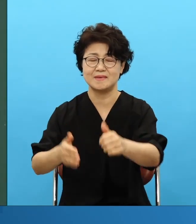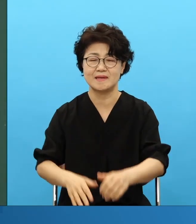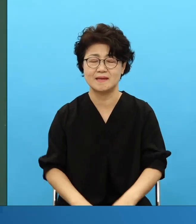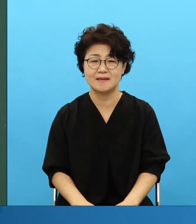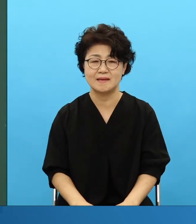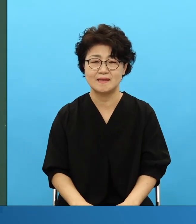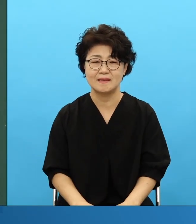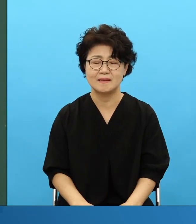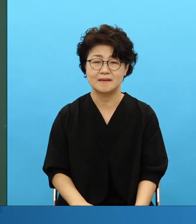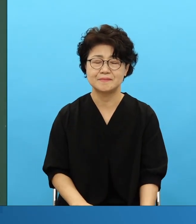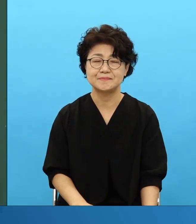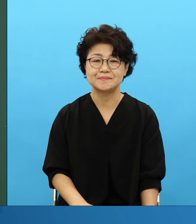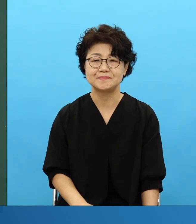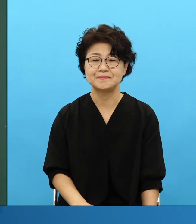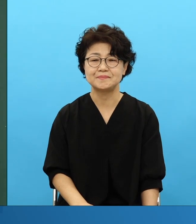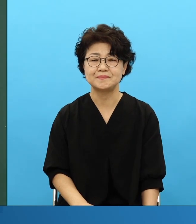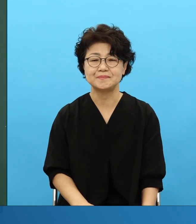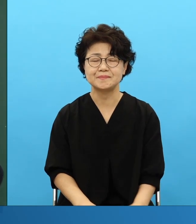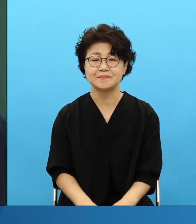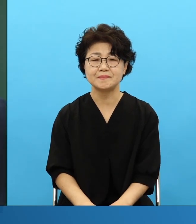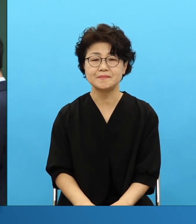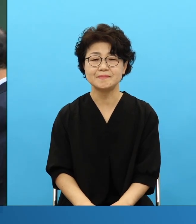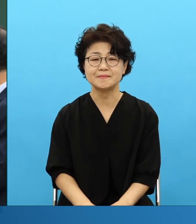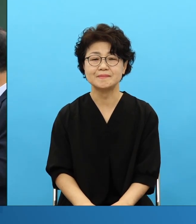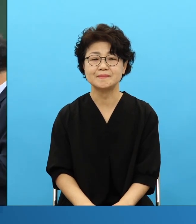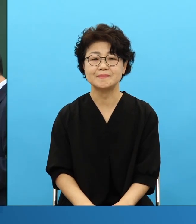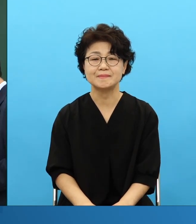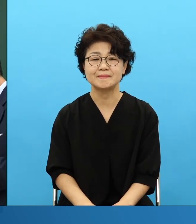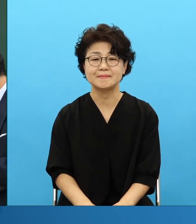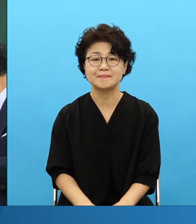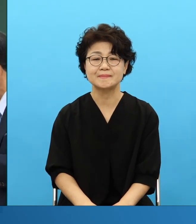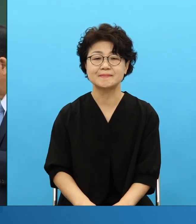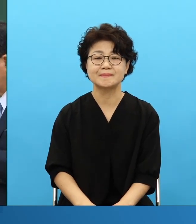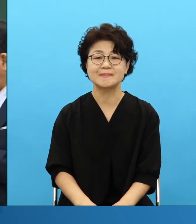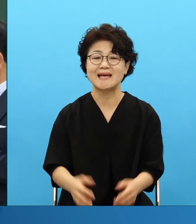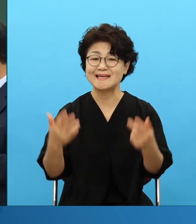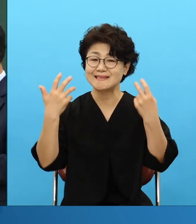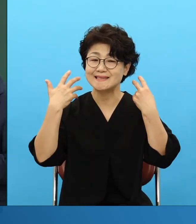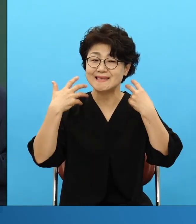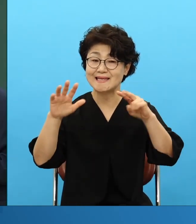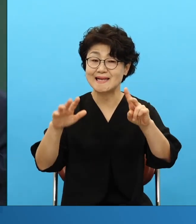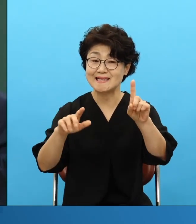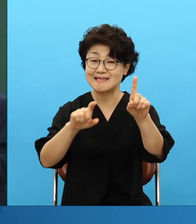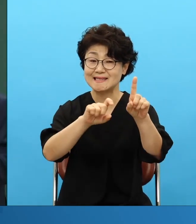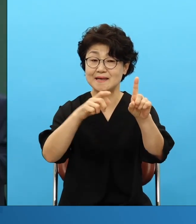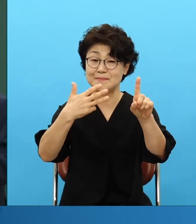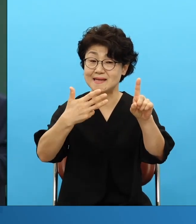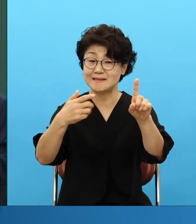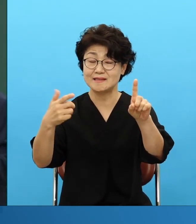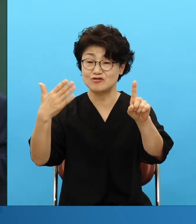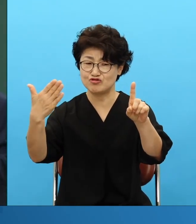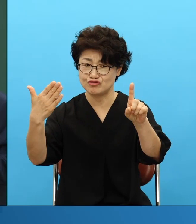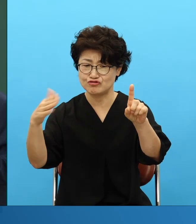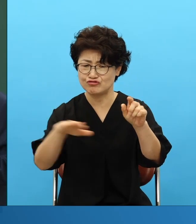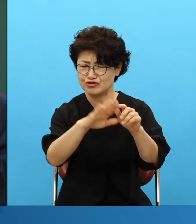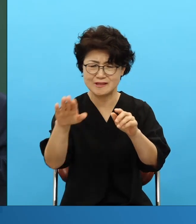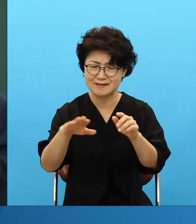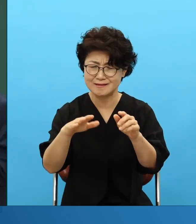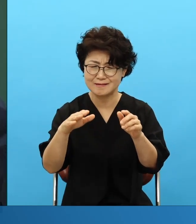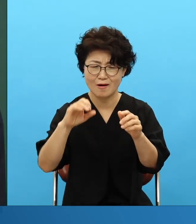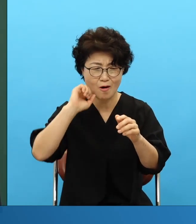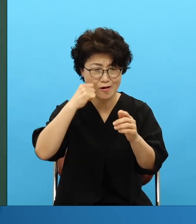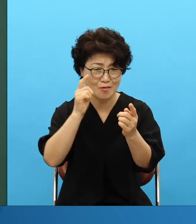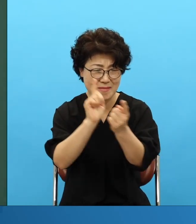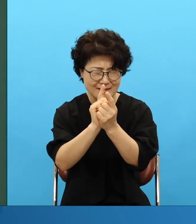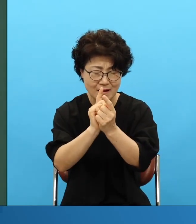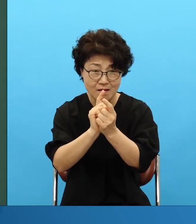잘 아는 부분입니다. This aspect we all know. 그러나 우리는 이런 현실을 당하면 당황하죠. But when we're faced with this situation, we're taken aback.